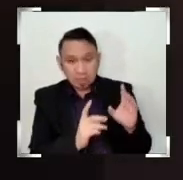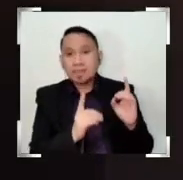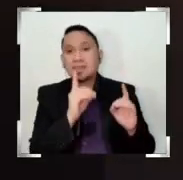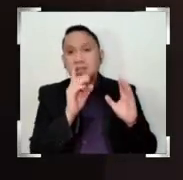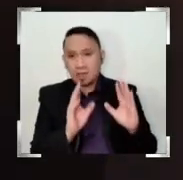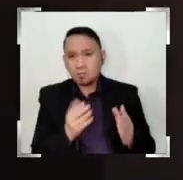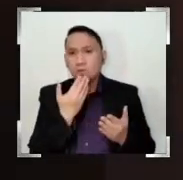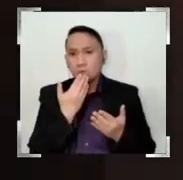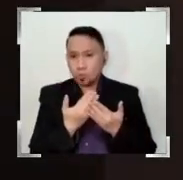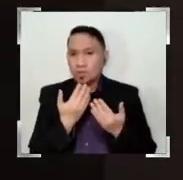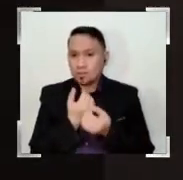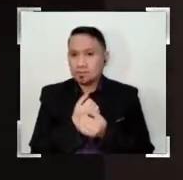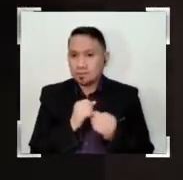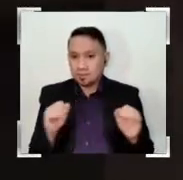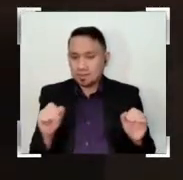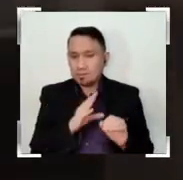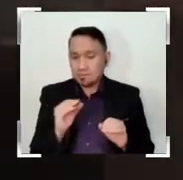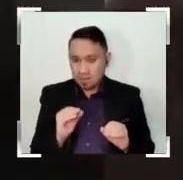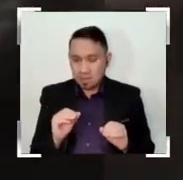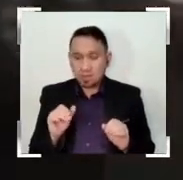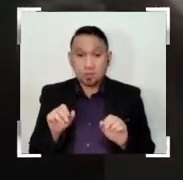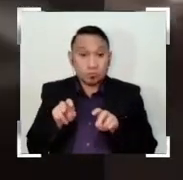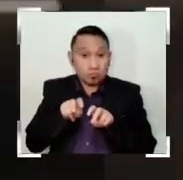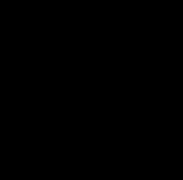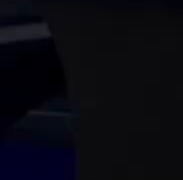pahinante ng truck.